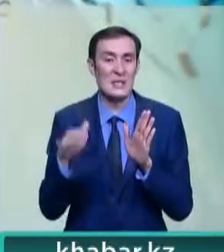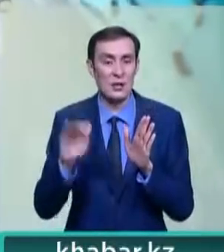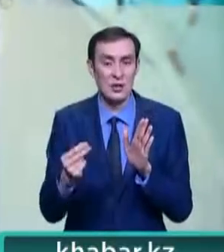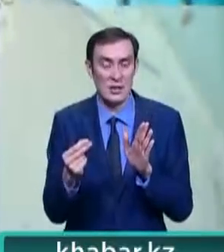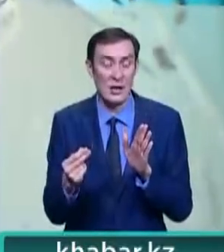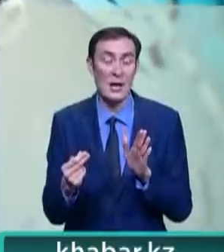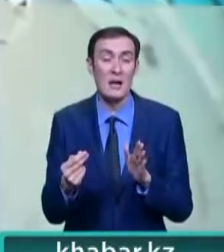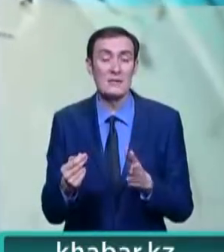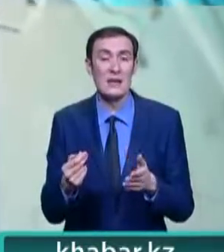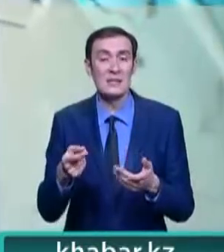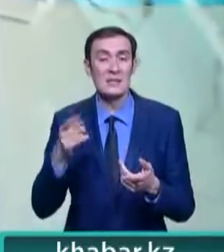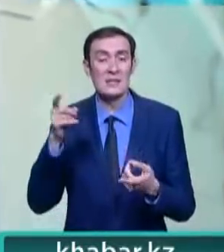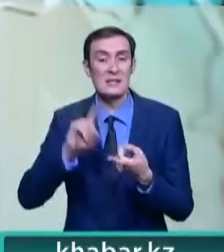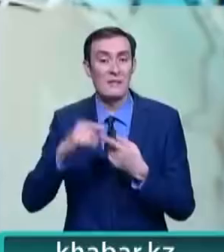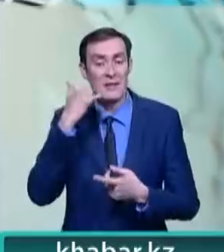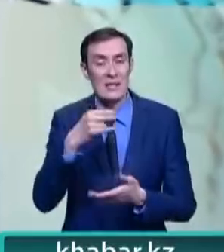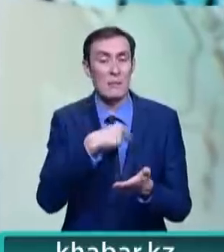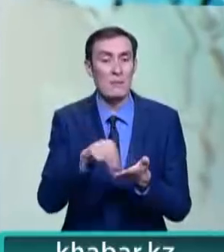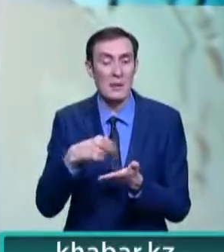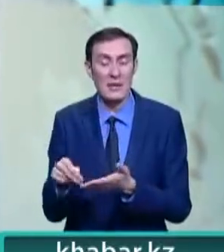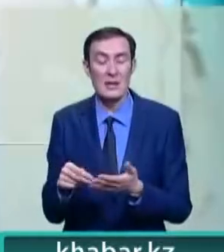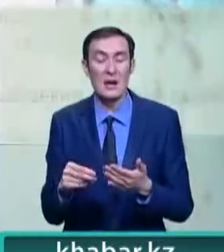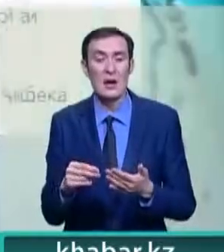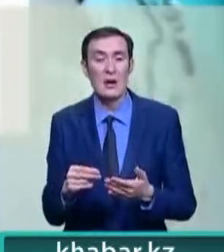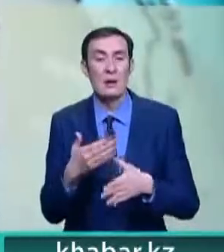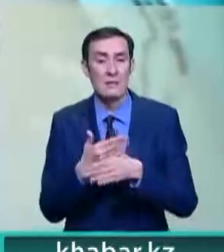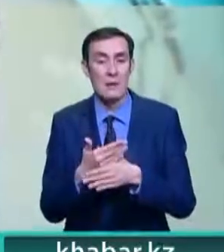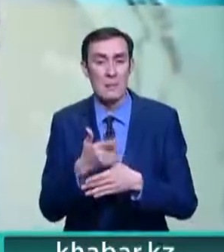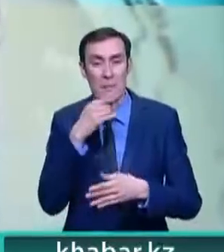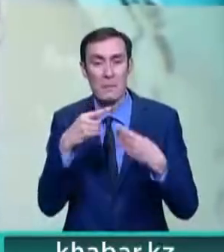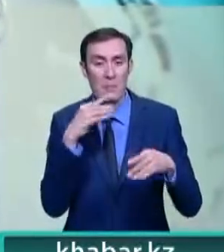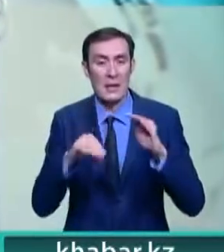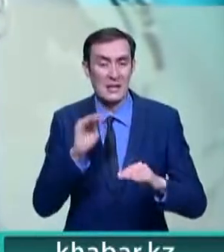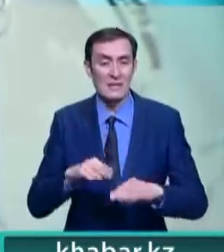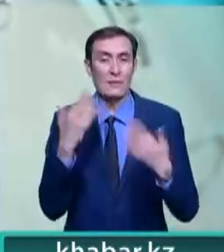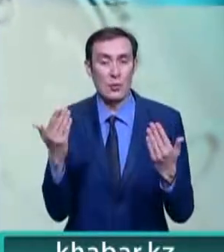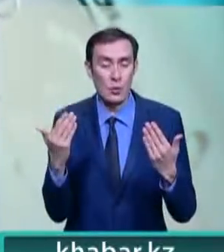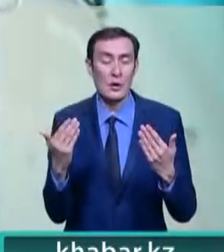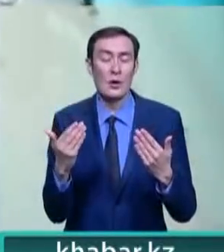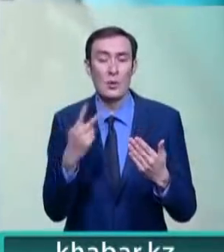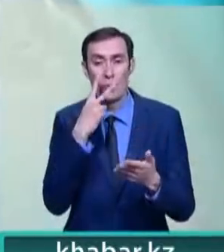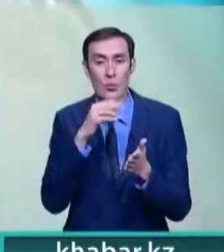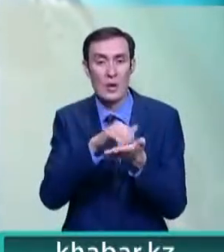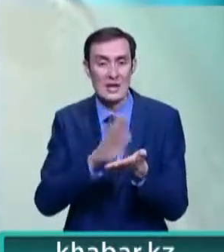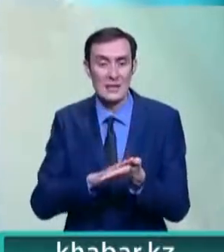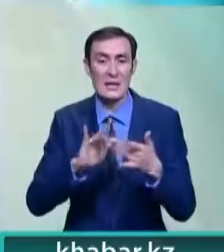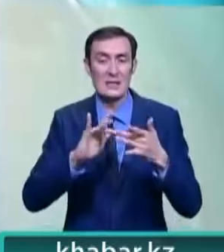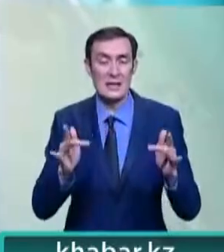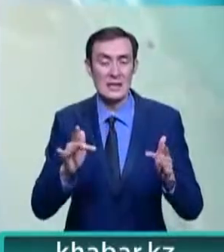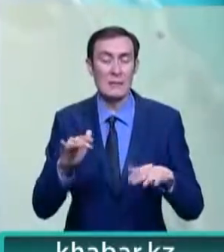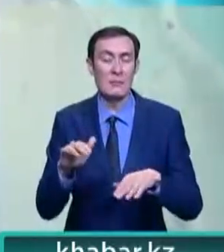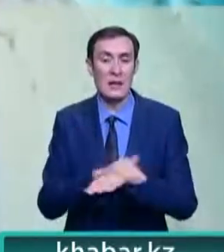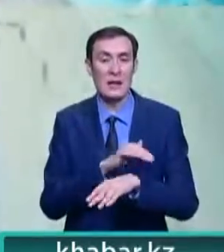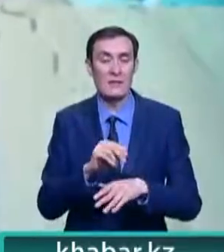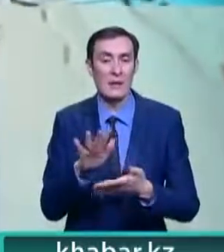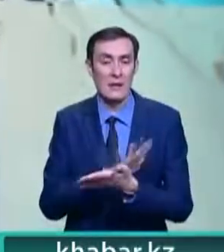тысяч. Все контакты для помощи в приобретении высокотехнологичных протезов рук для казахстанских детей указаны на сайте благотворительного